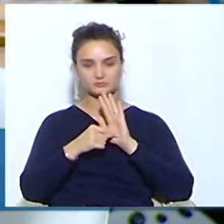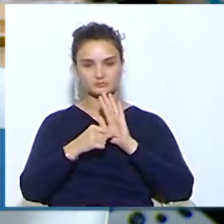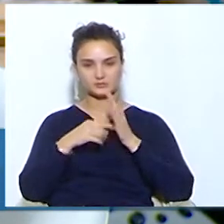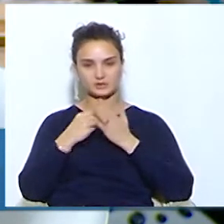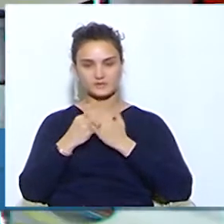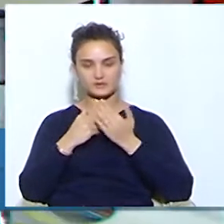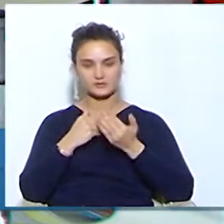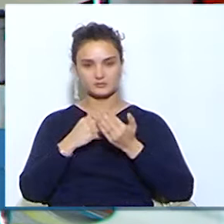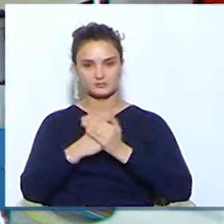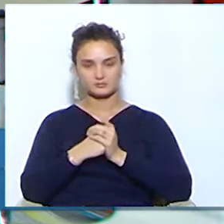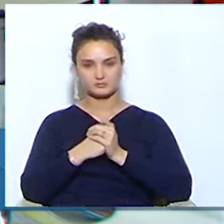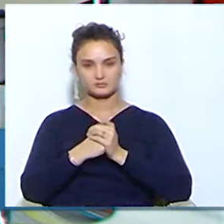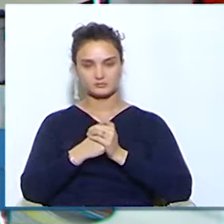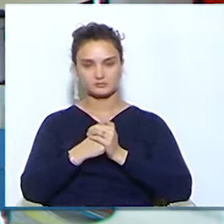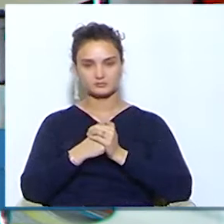თავისი